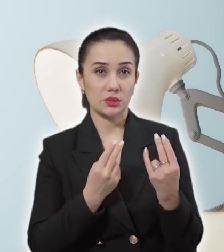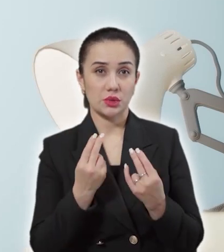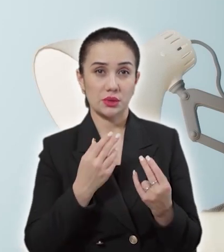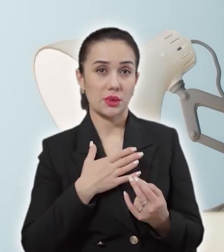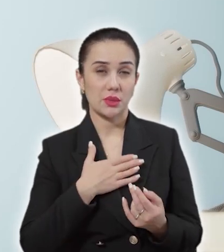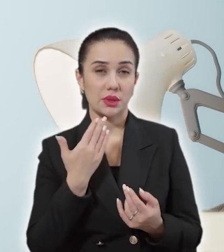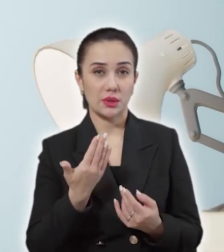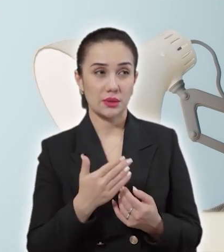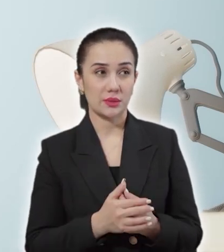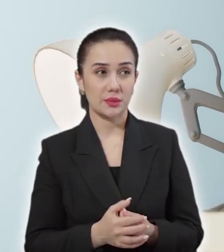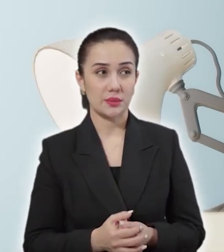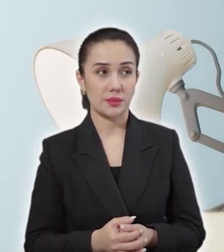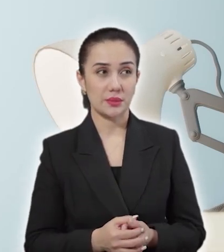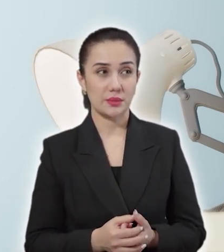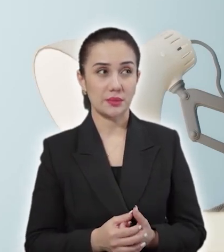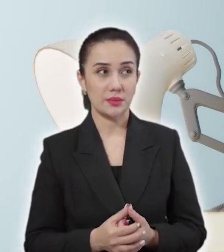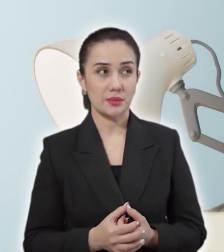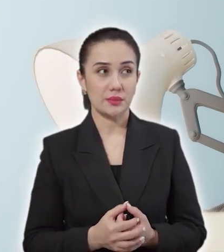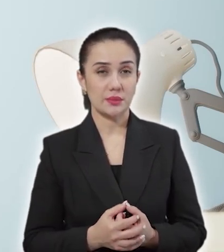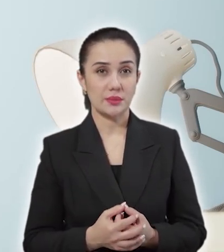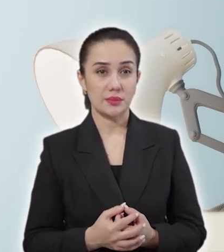Qanday rasm chizsam ekan, ha?